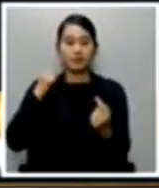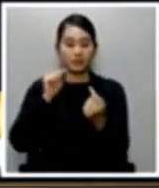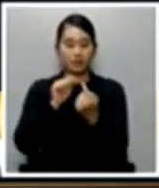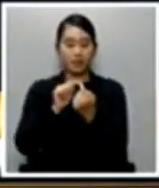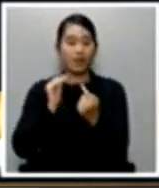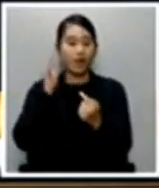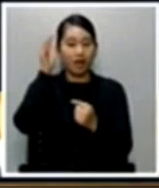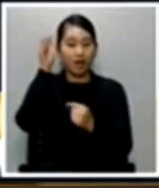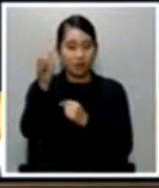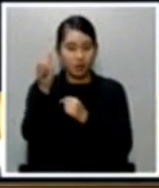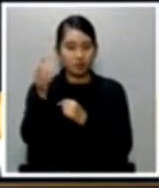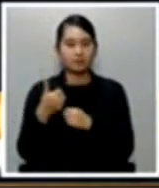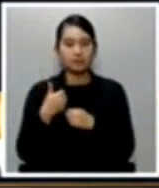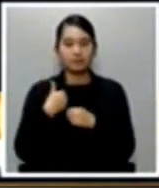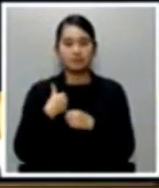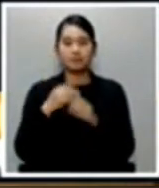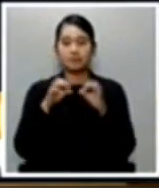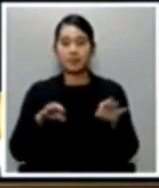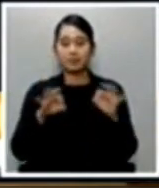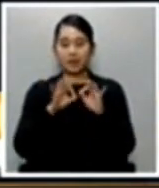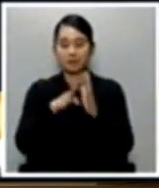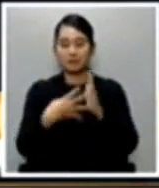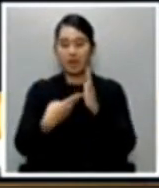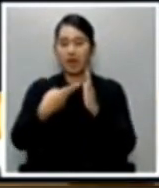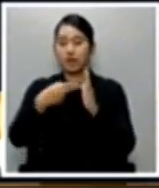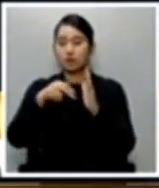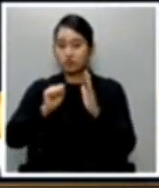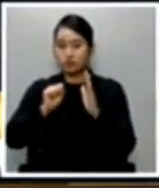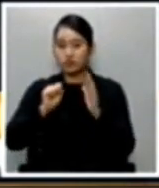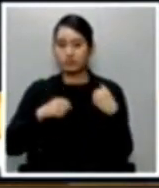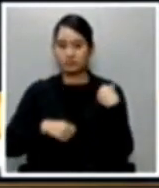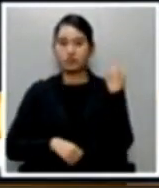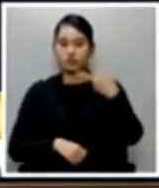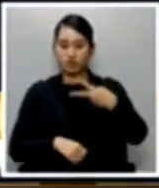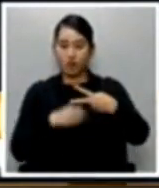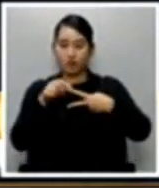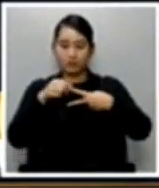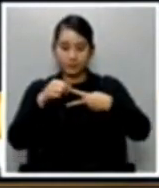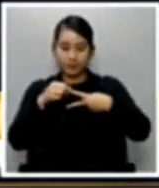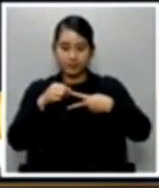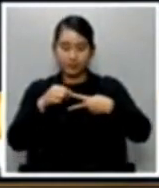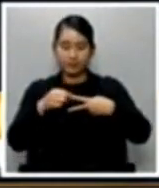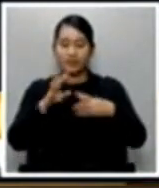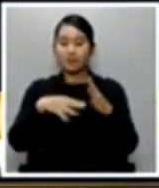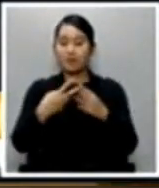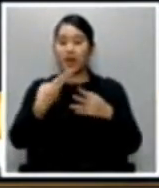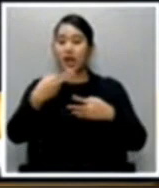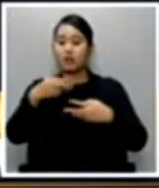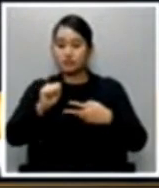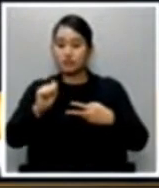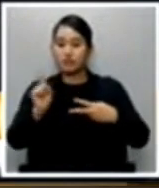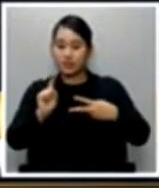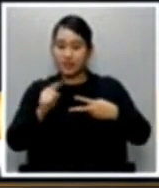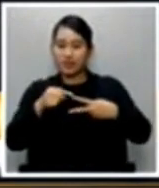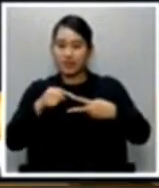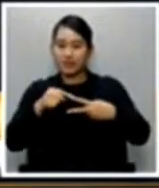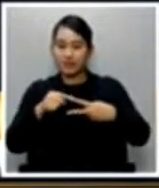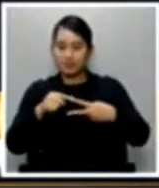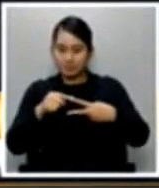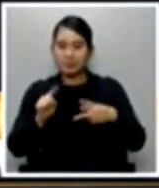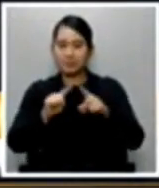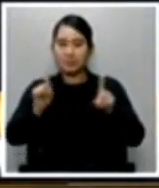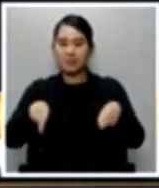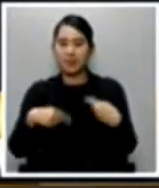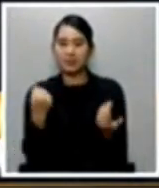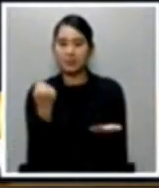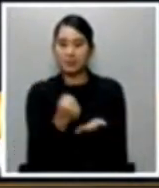าวมามีอยู่2หลักสูตรอยู่2แบบด้วยกันแบบแรกเราเรียกว่าเป็นหลักสูตรที่เป็นดีกรีโปรแกรมก็คือยังมีปริญญาบั